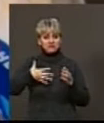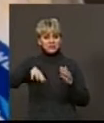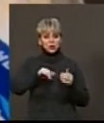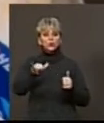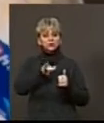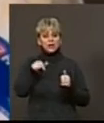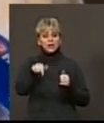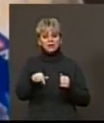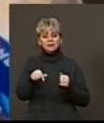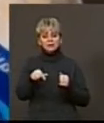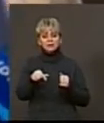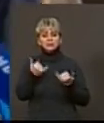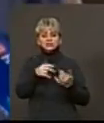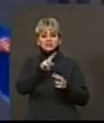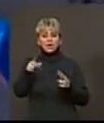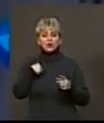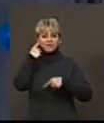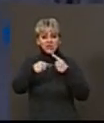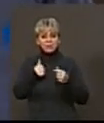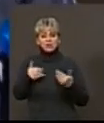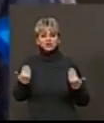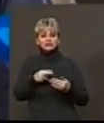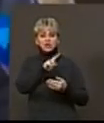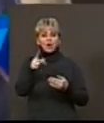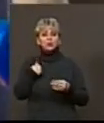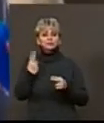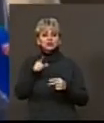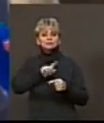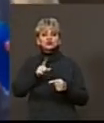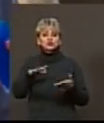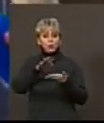Куда? Сейчас... В каком веке мы живем? И кого мешаем? Для чего